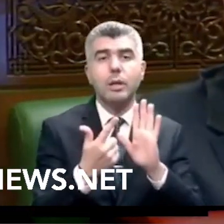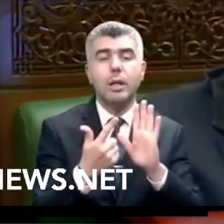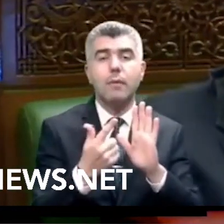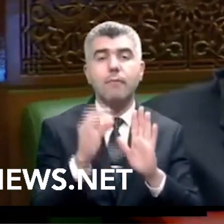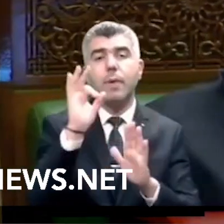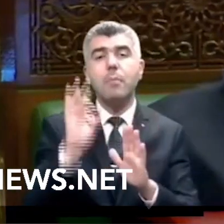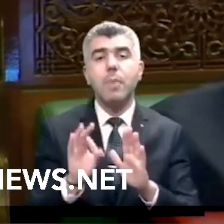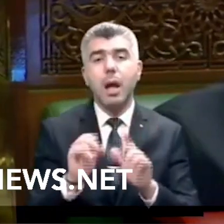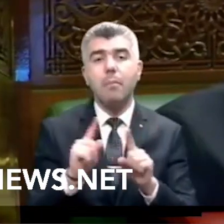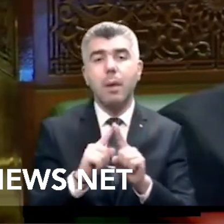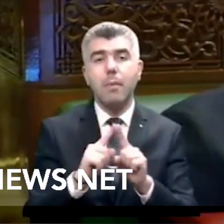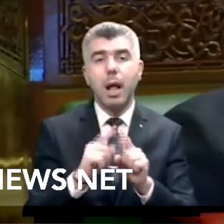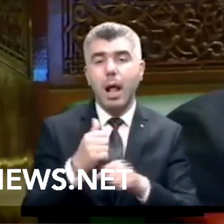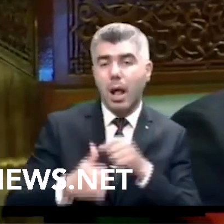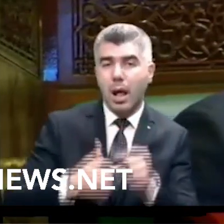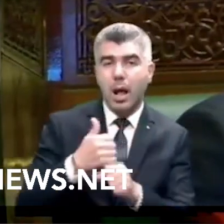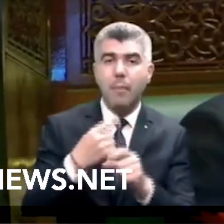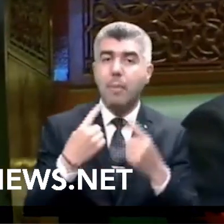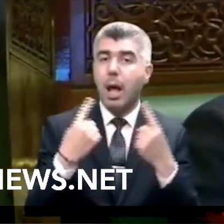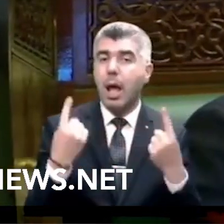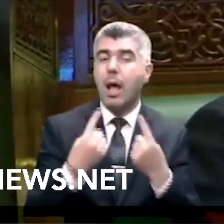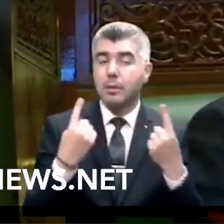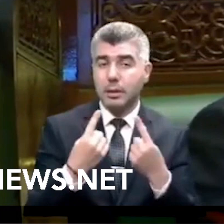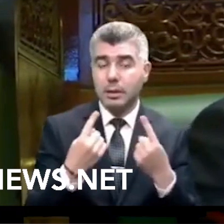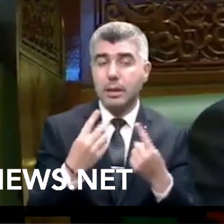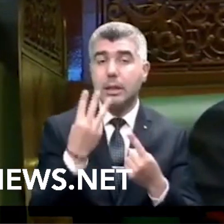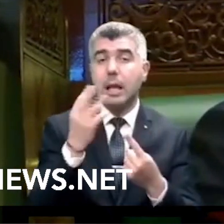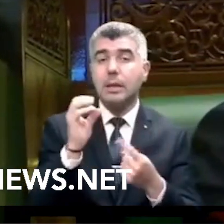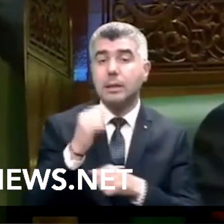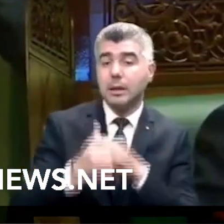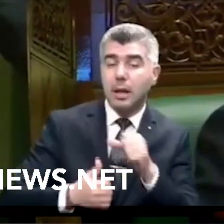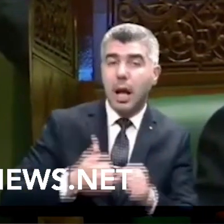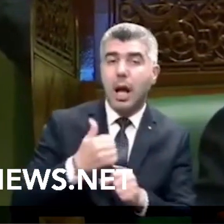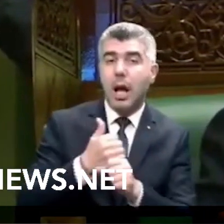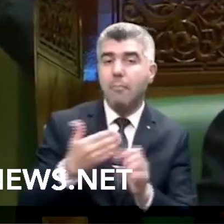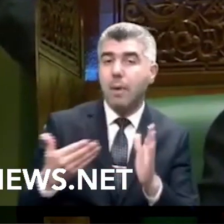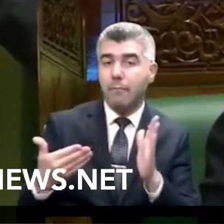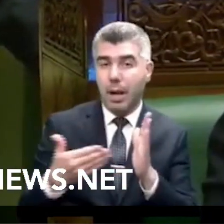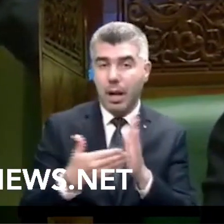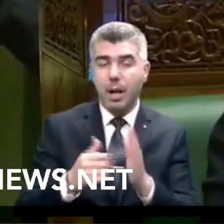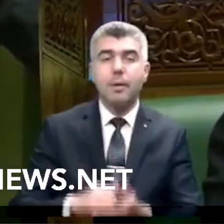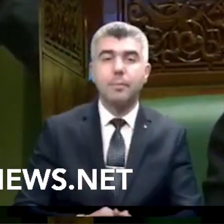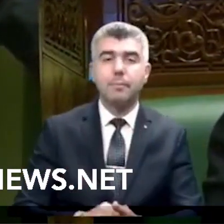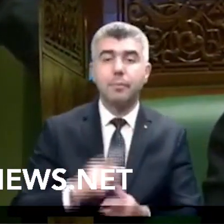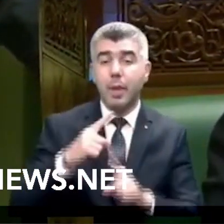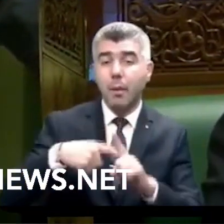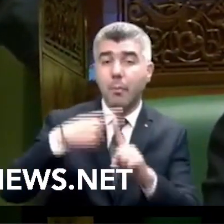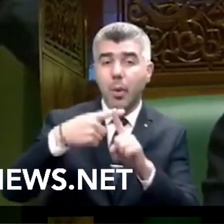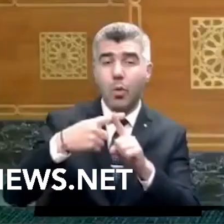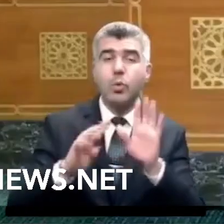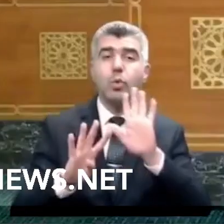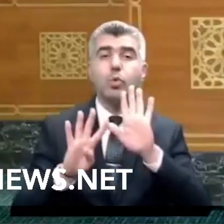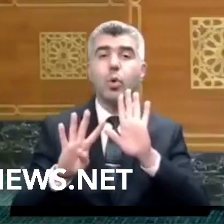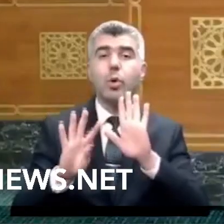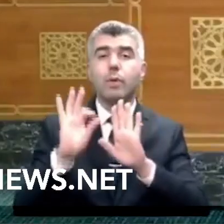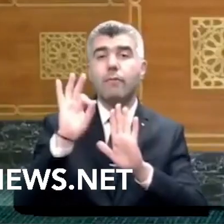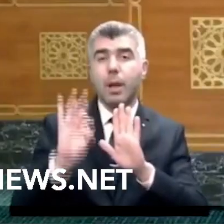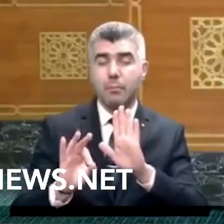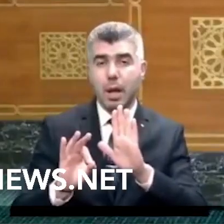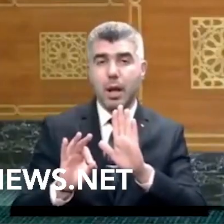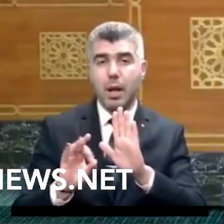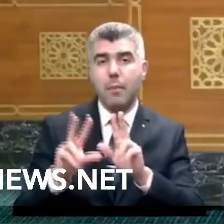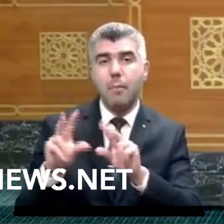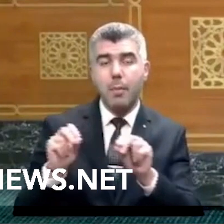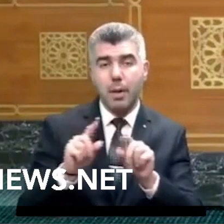عاديه اللي هي المعدل 30 سنه الاخيره و ولكن بارتفاع ب 9% بالنسبه للسنه الماضيه